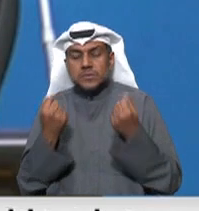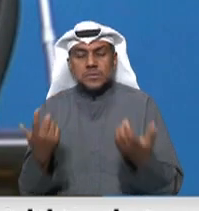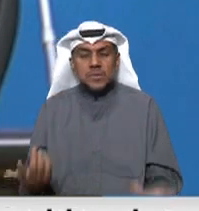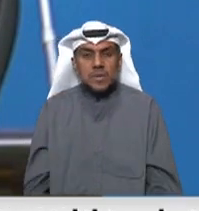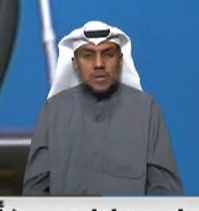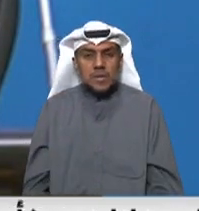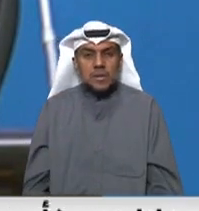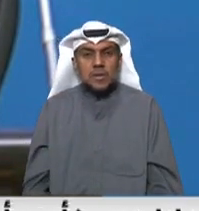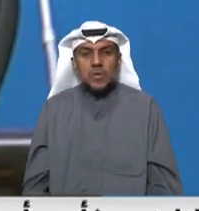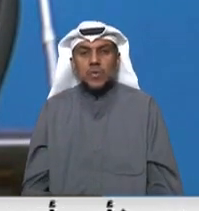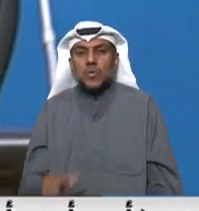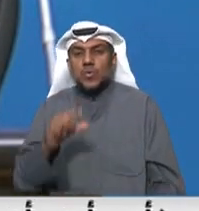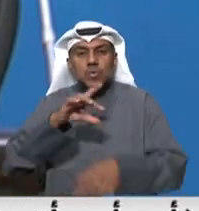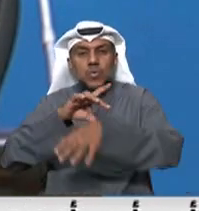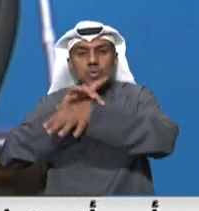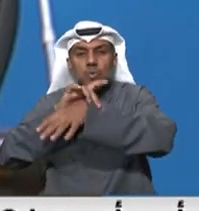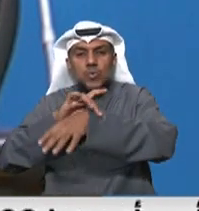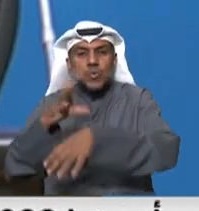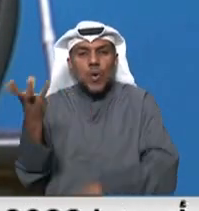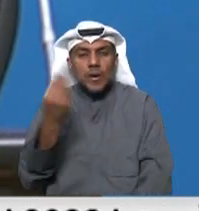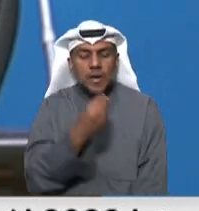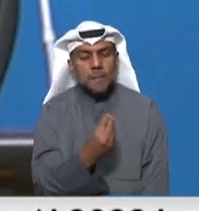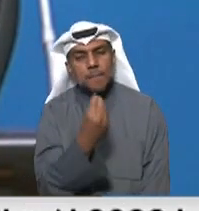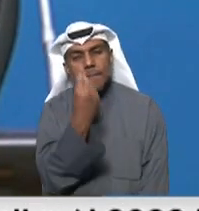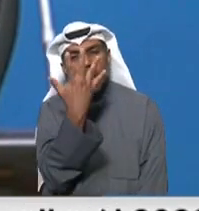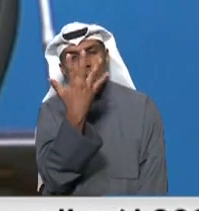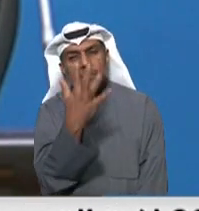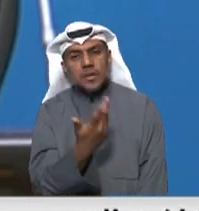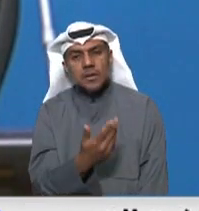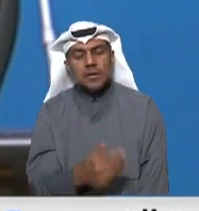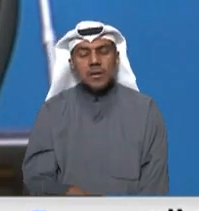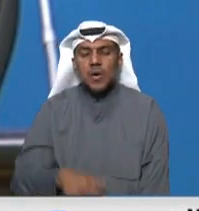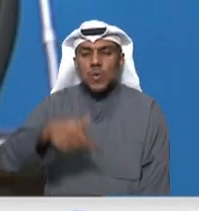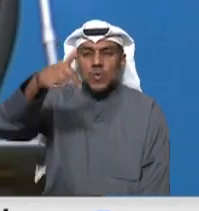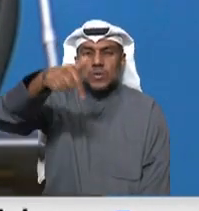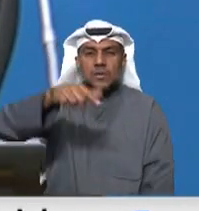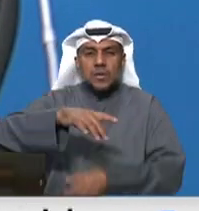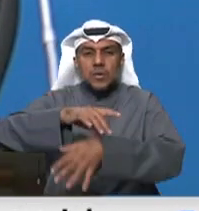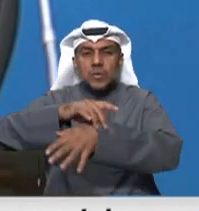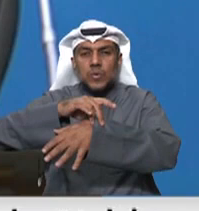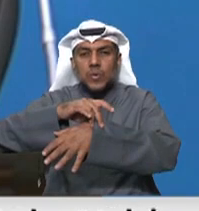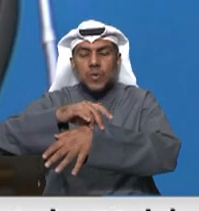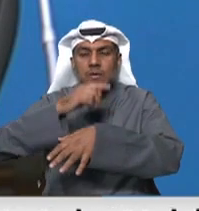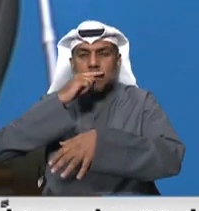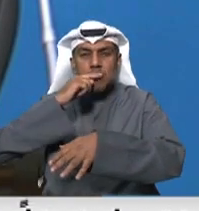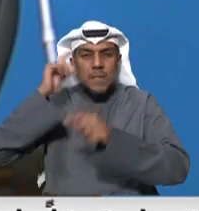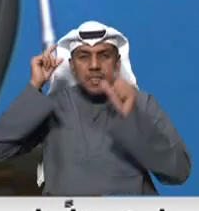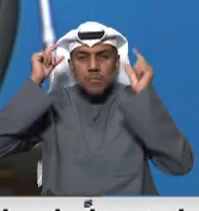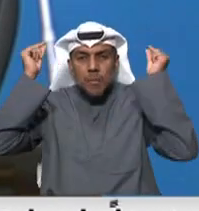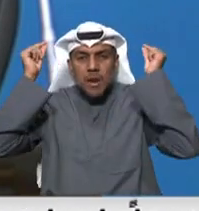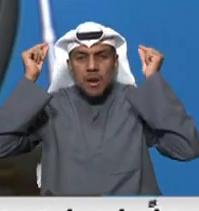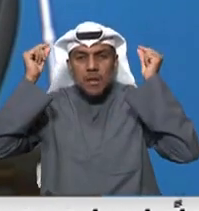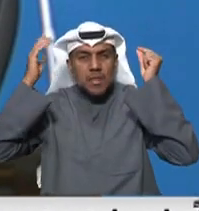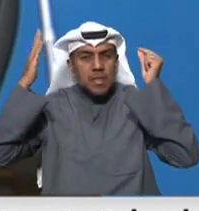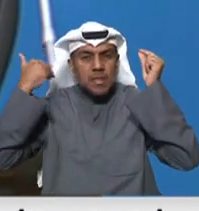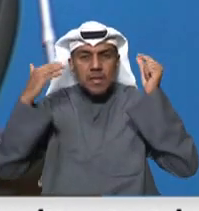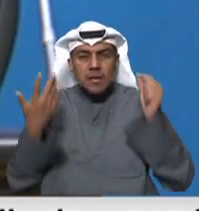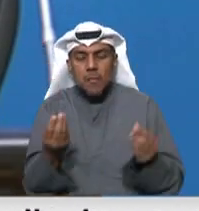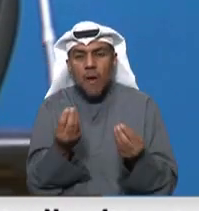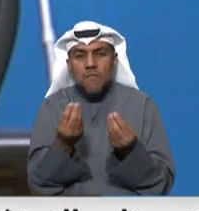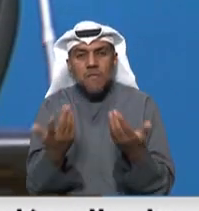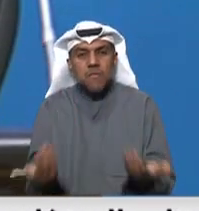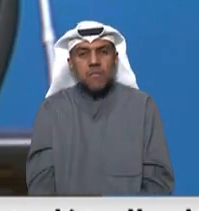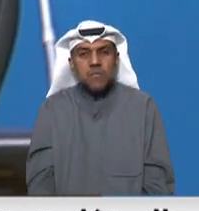سته اطباء او الممرضات لرعايه كل هؤلاء الناس المرضى على الارض كثيرون لدرجه انك